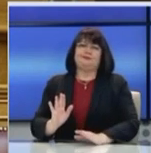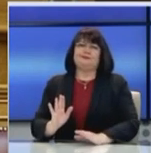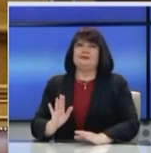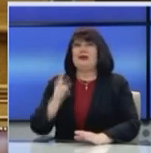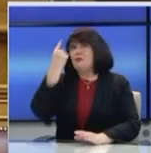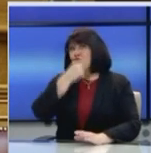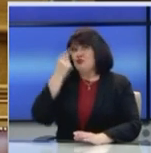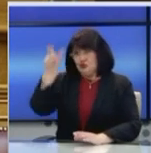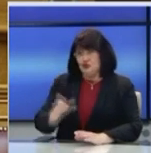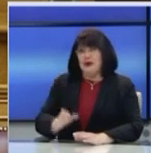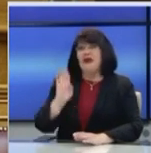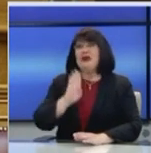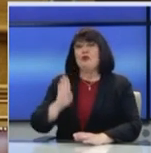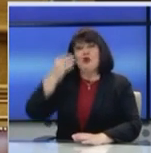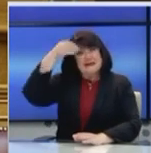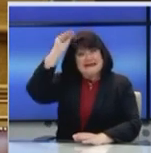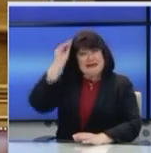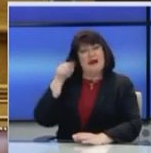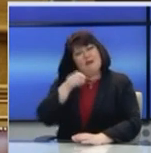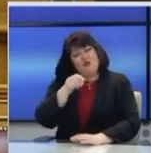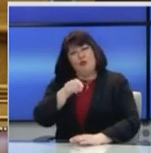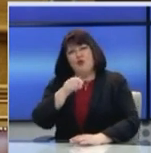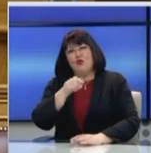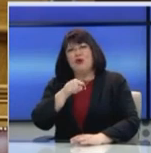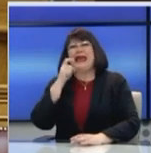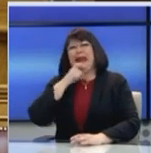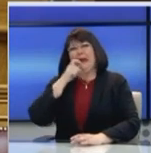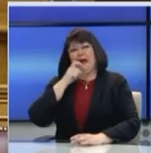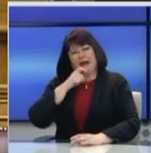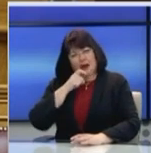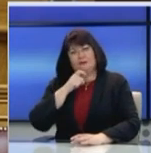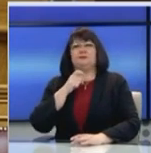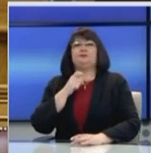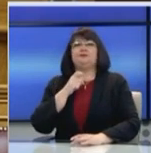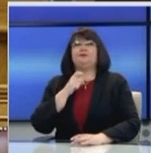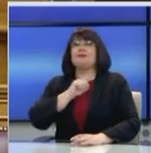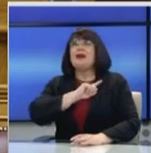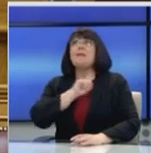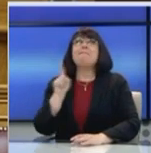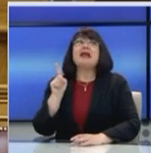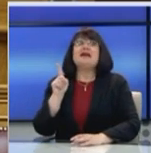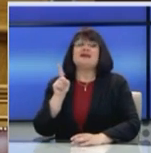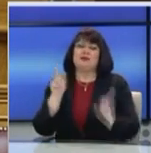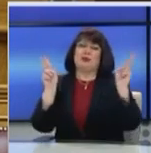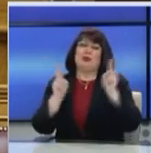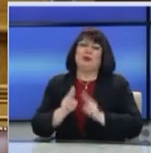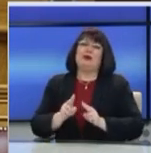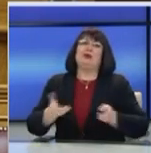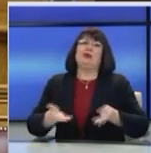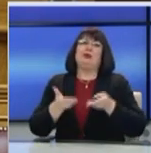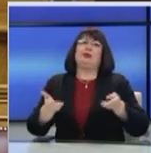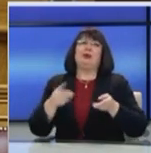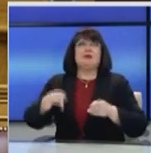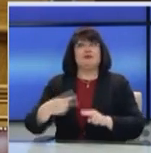για να μην δεν αναφέρομαι τώρα σε εσάς κύριε Βελόπουλο, αναφέρομαι στον κύριο Τσίπρα και λιγότερο, αλλά και στην κυρία Γεννήματα, για να μην μειώσουμε